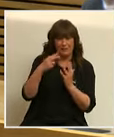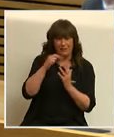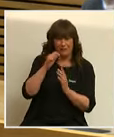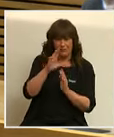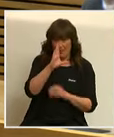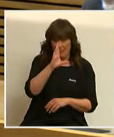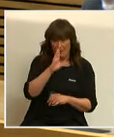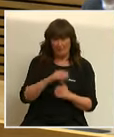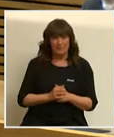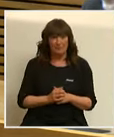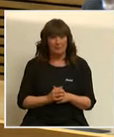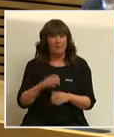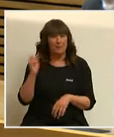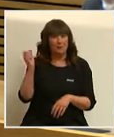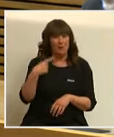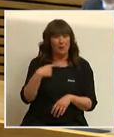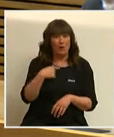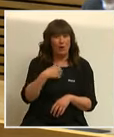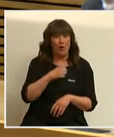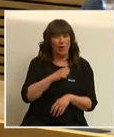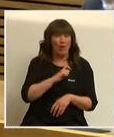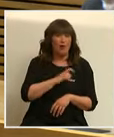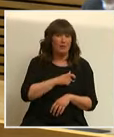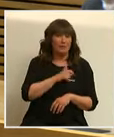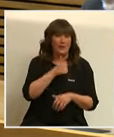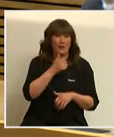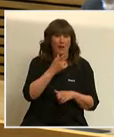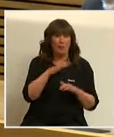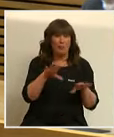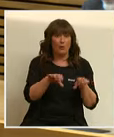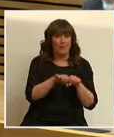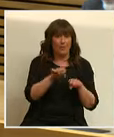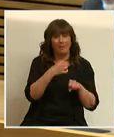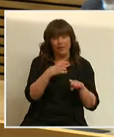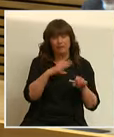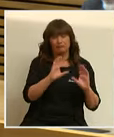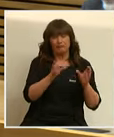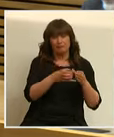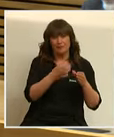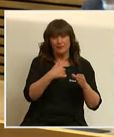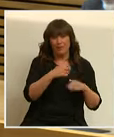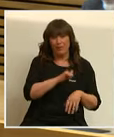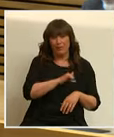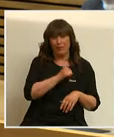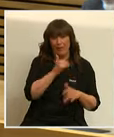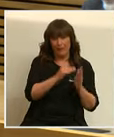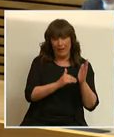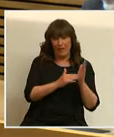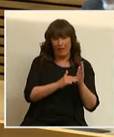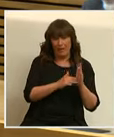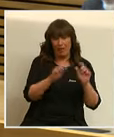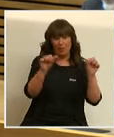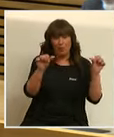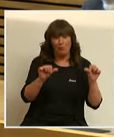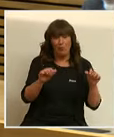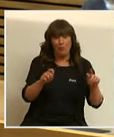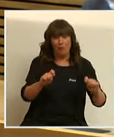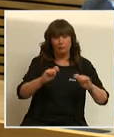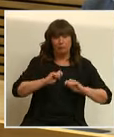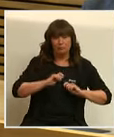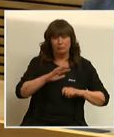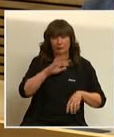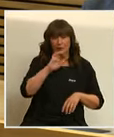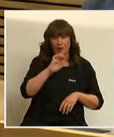lloc, la comissària provincial del Cos Nacional de Policia de València arreplega el diploma el